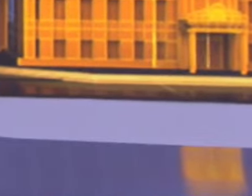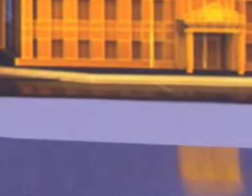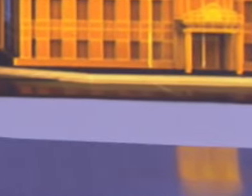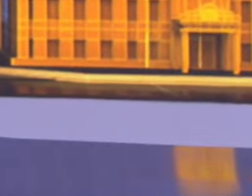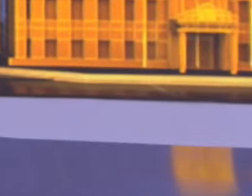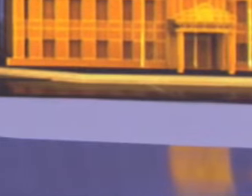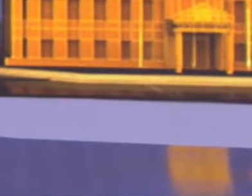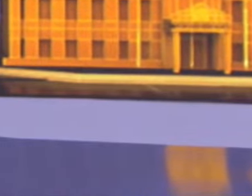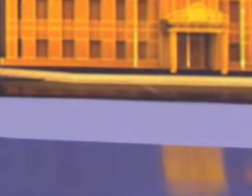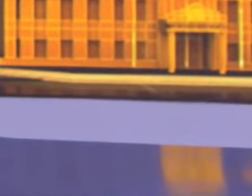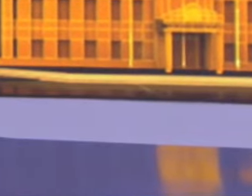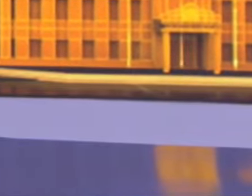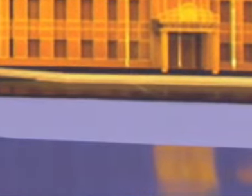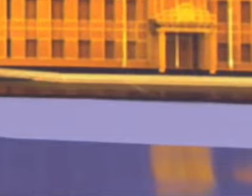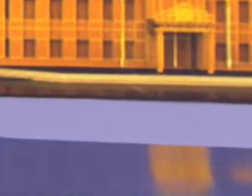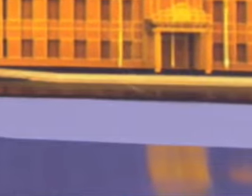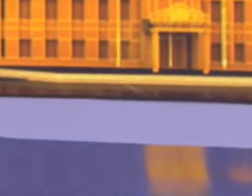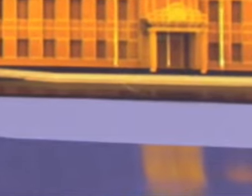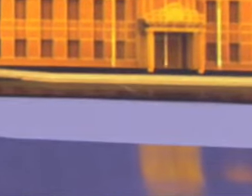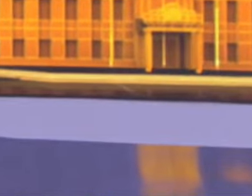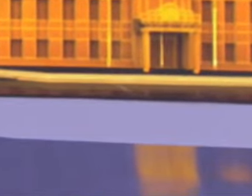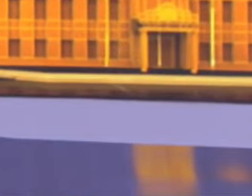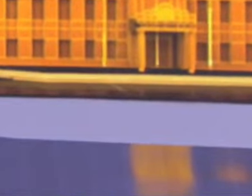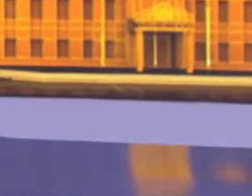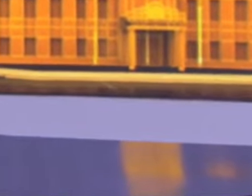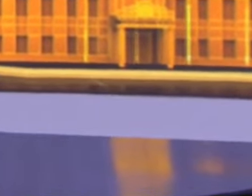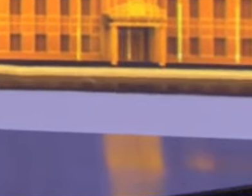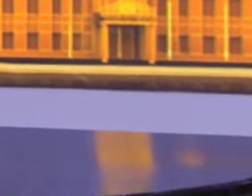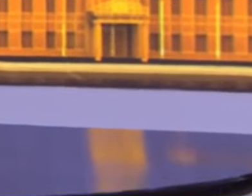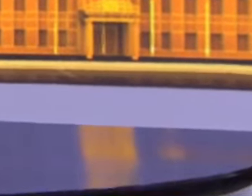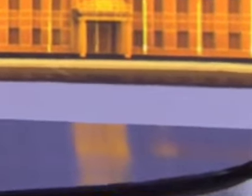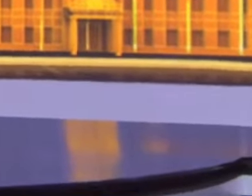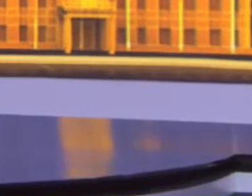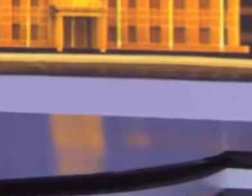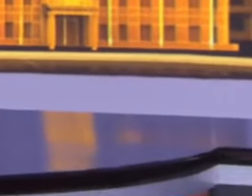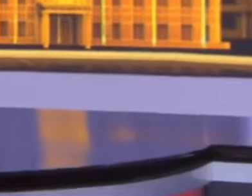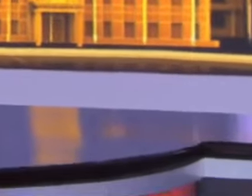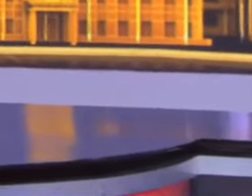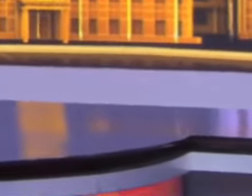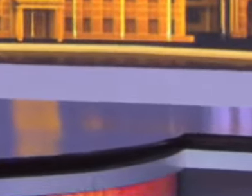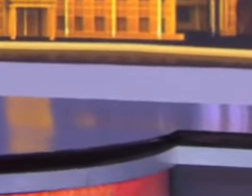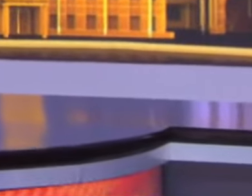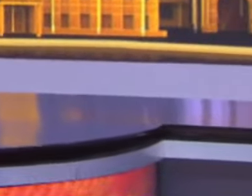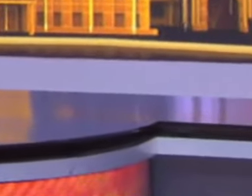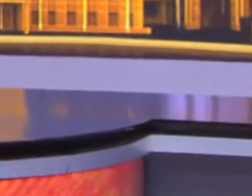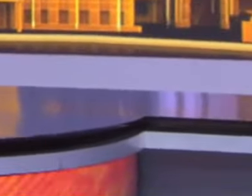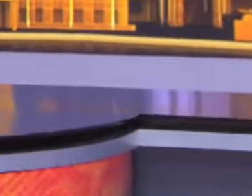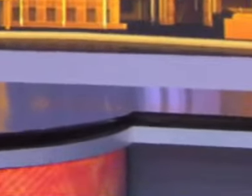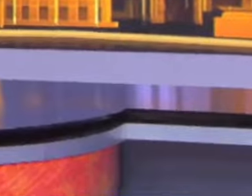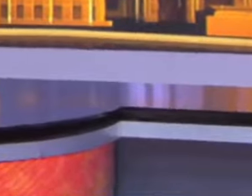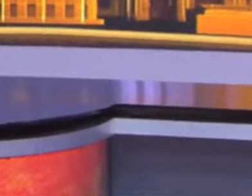Berita wilayah berakhir di sini. Dapatkan perkembangan sahih sepanjang masa melalui portal berita.rtm.gov.